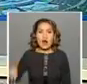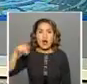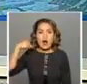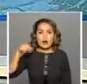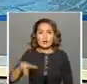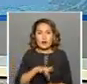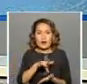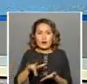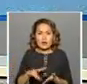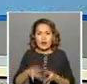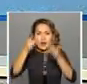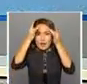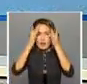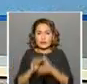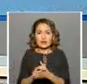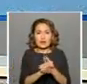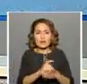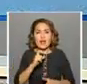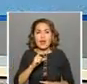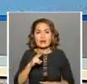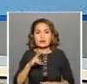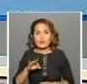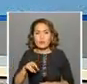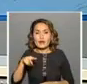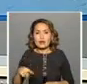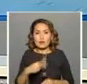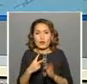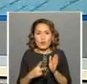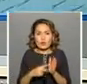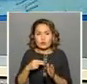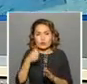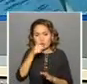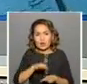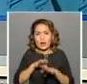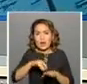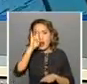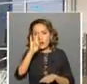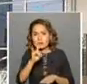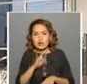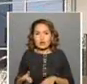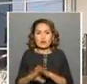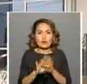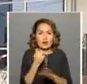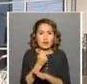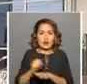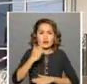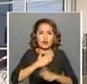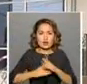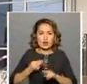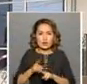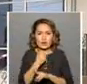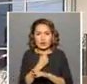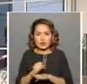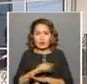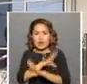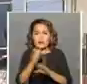Ақтөбедегі этномәдени бірлестіктер Экспо 2017 көрмесінің Қазақстанда өтетініне қуанышты. Оксана этномәдени орталығының мүшелері бұл